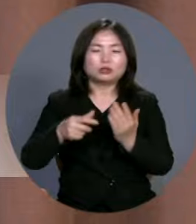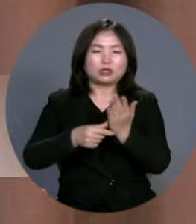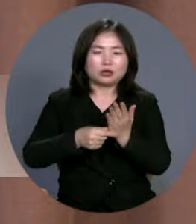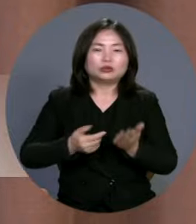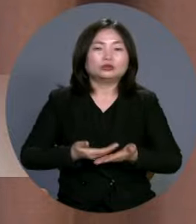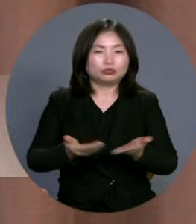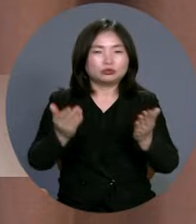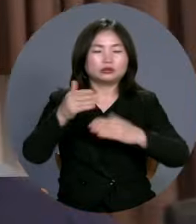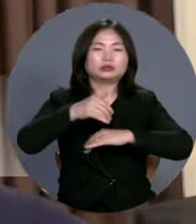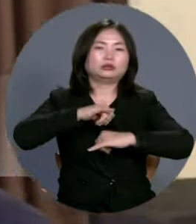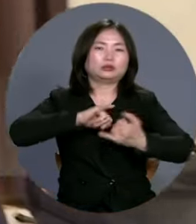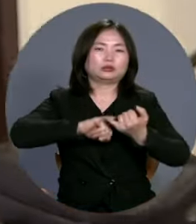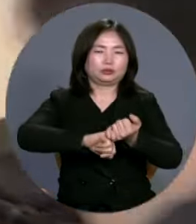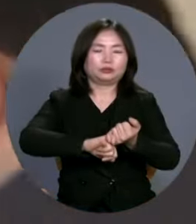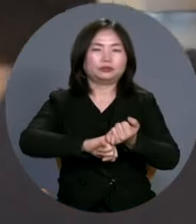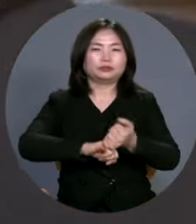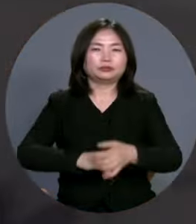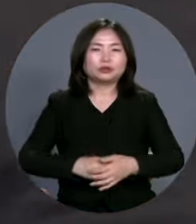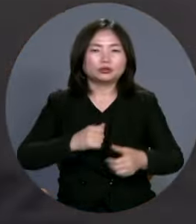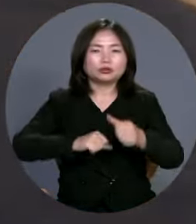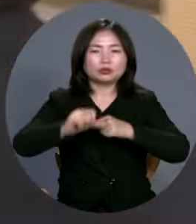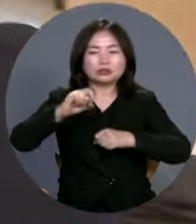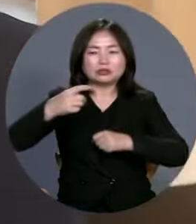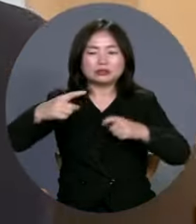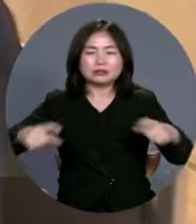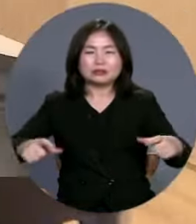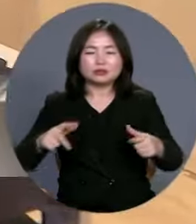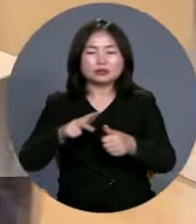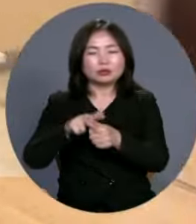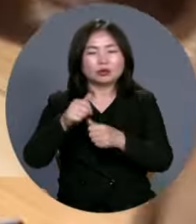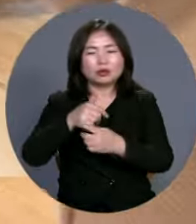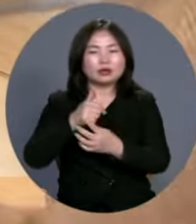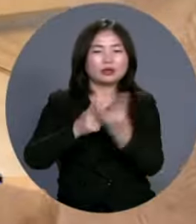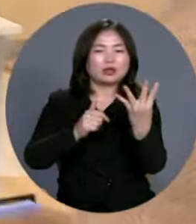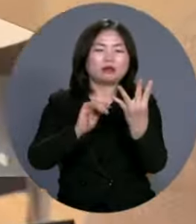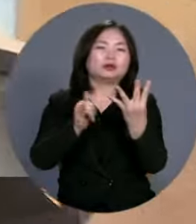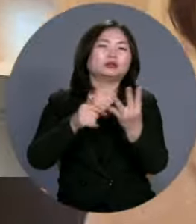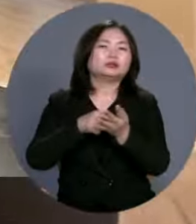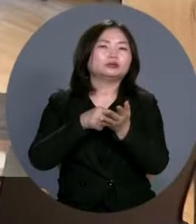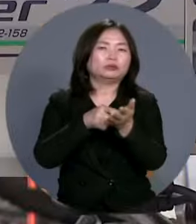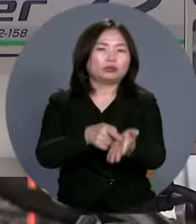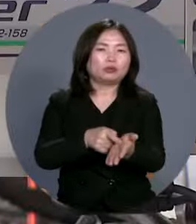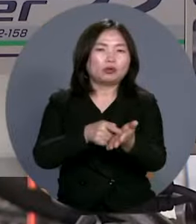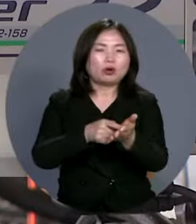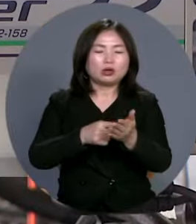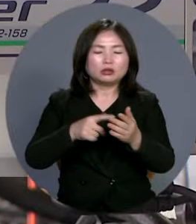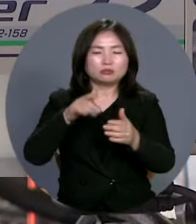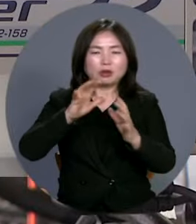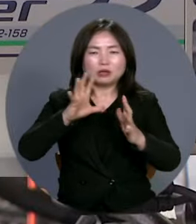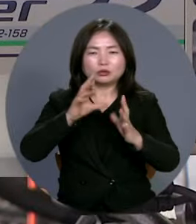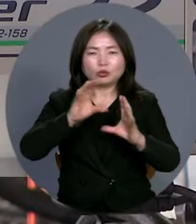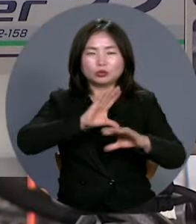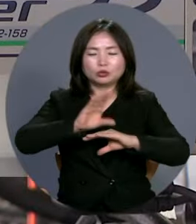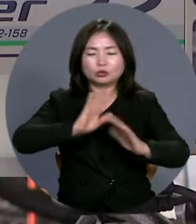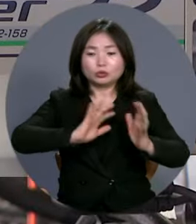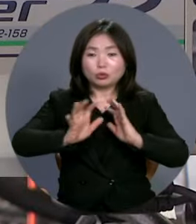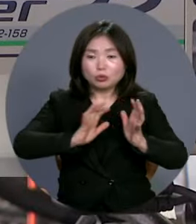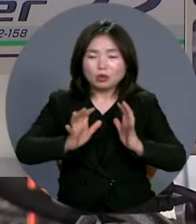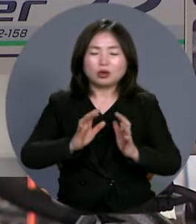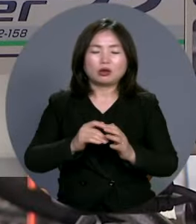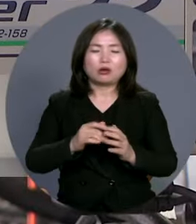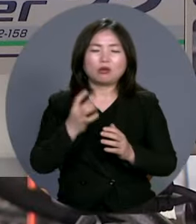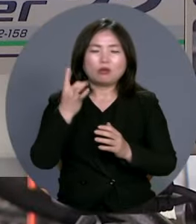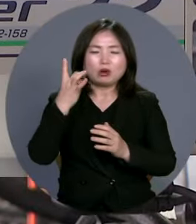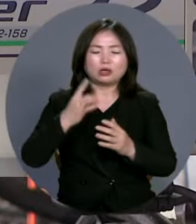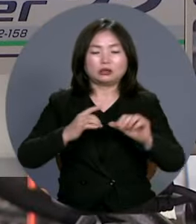등도 약속했습니다. 수성구 을 예비 후보는 4명이 등록했습니다. 선거방송토론위원회 주간 토론회는